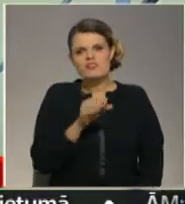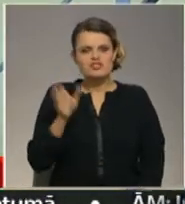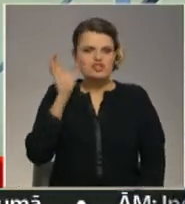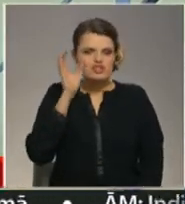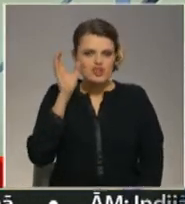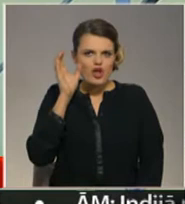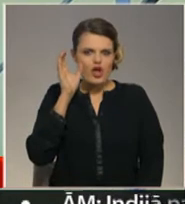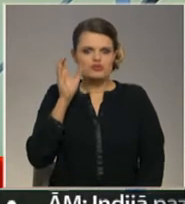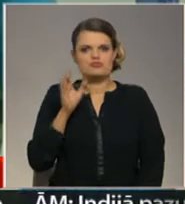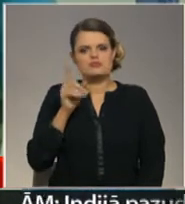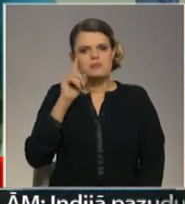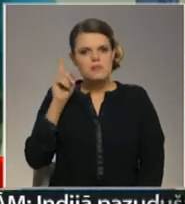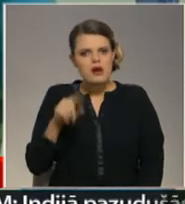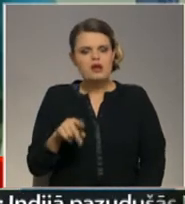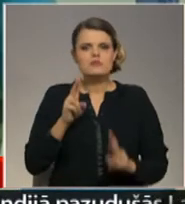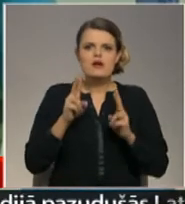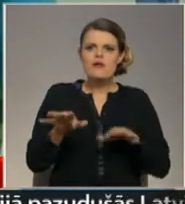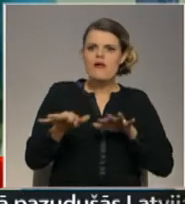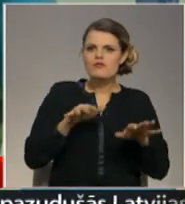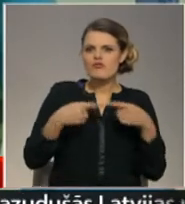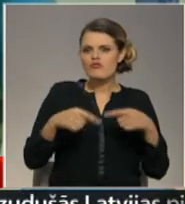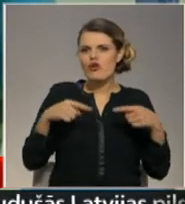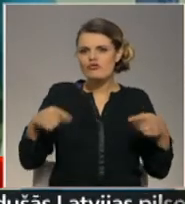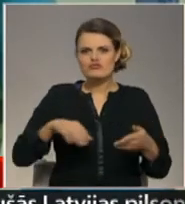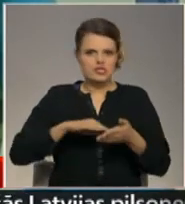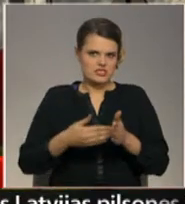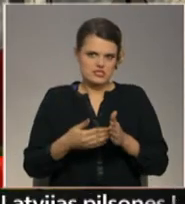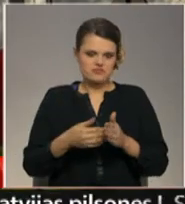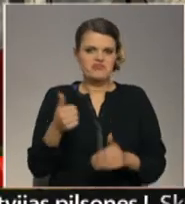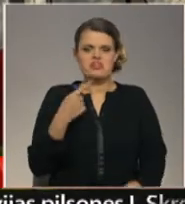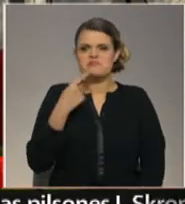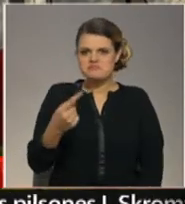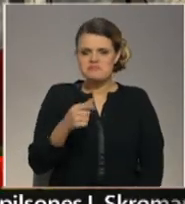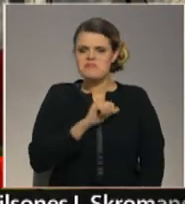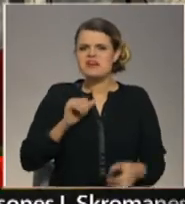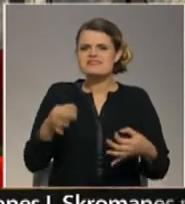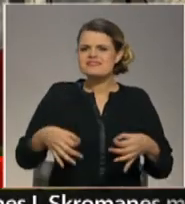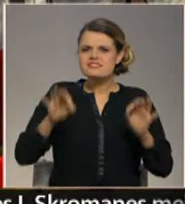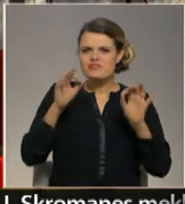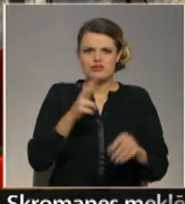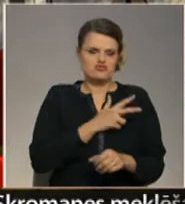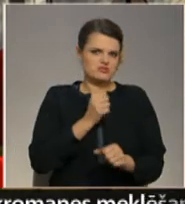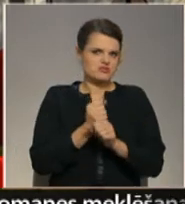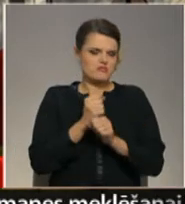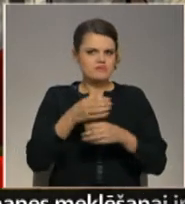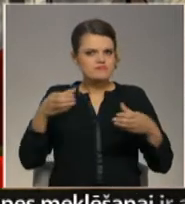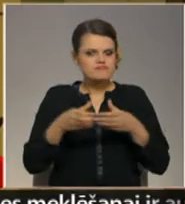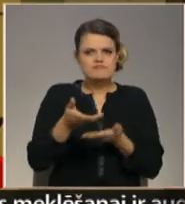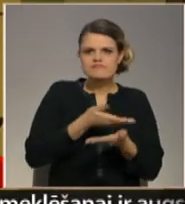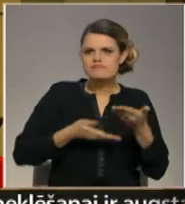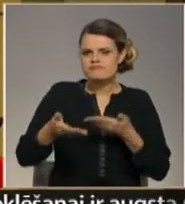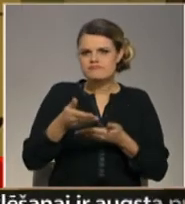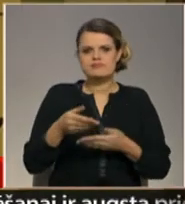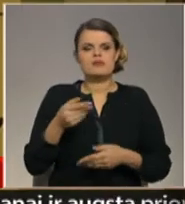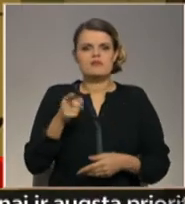zināšanas prasmes, kā rīkoties dažādās situācijās. Indra gan teica, ka pats svarīgākais sociālajā darbā ir komanda. To Valdardzē